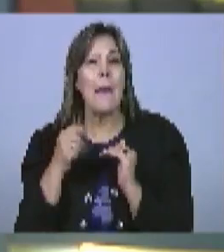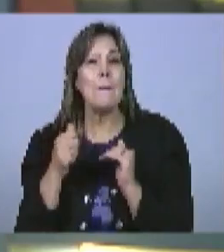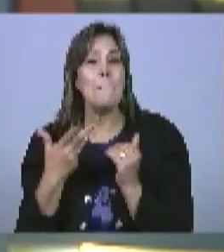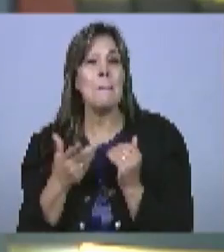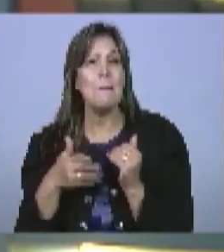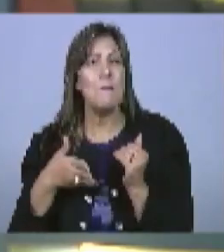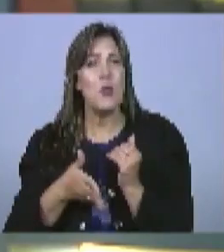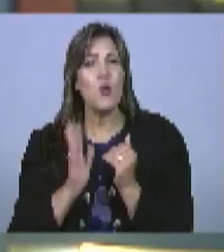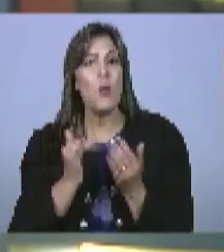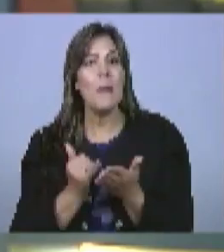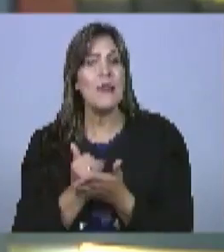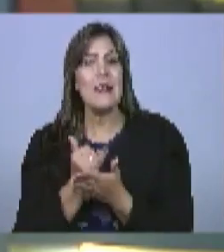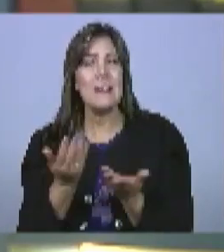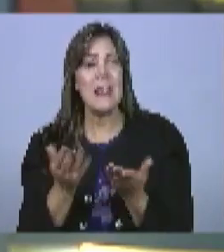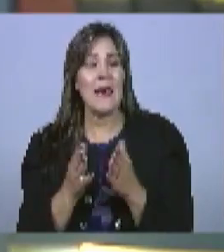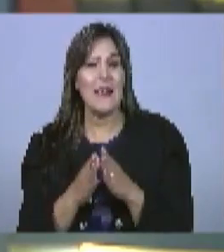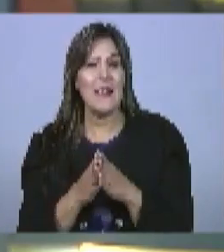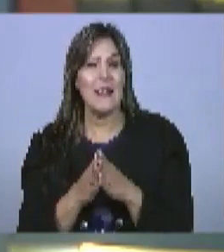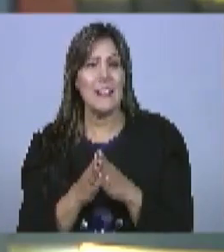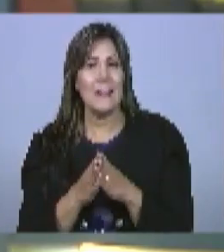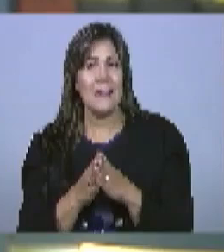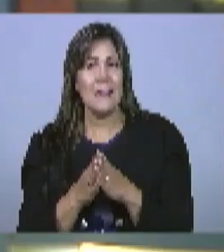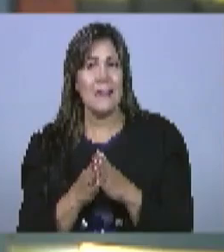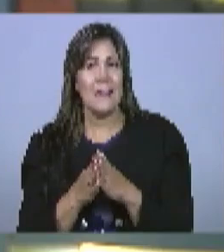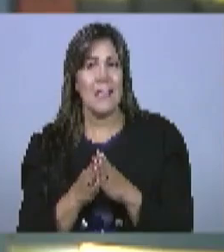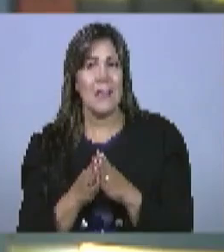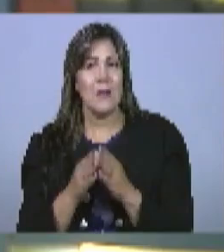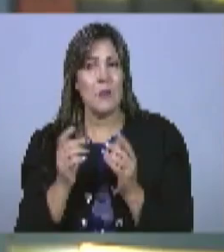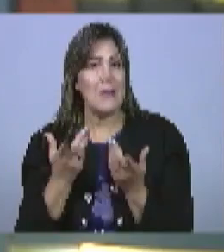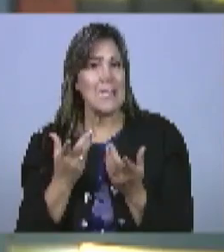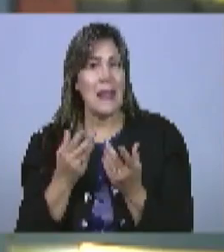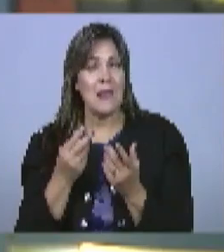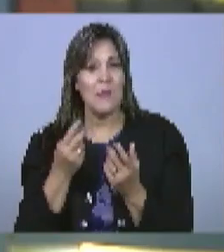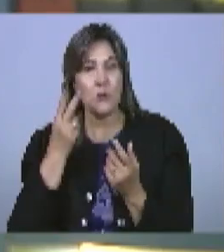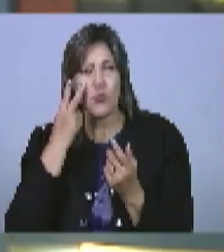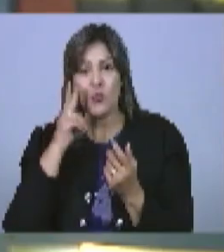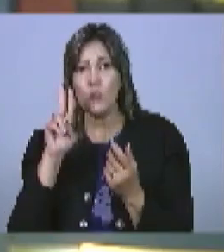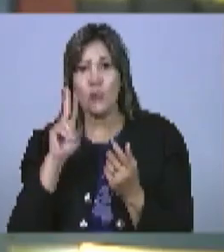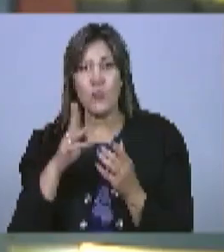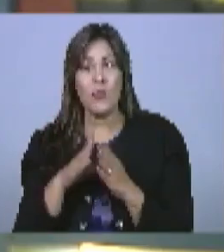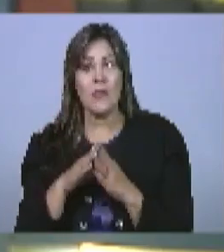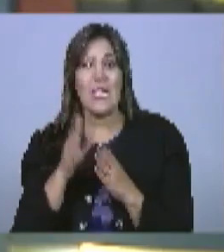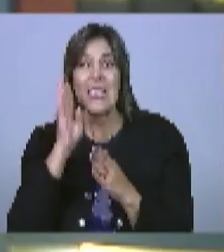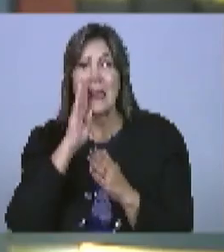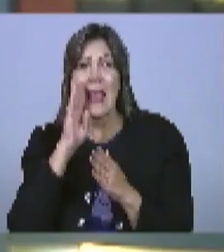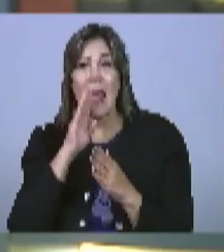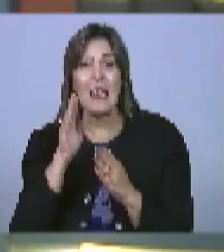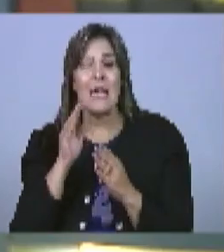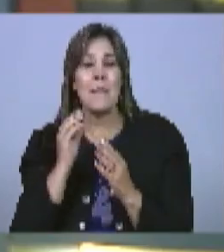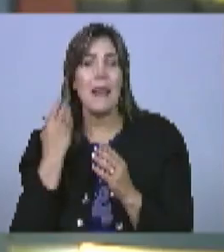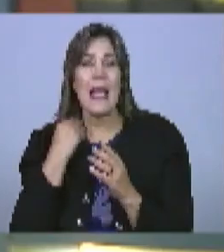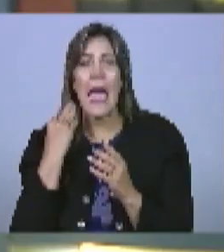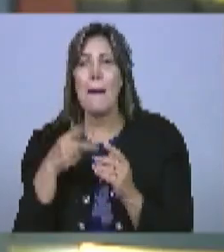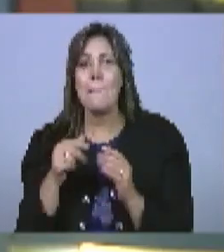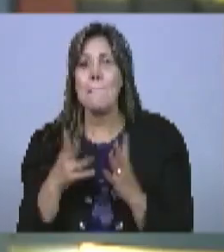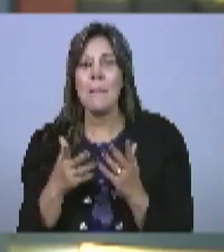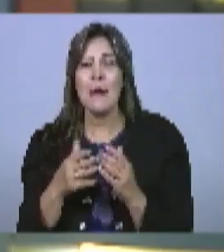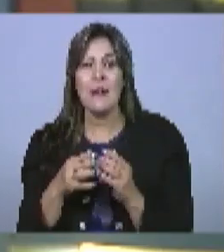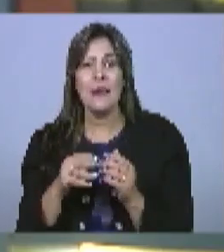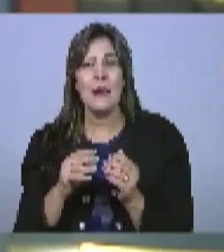حاجات كتير بتكشف لي كم التعليم